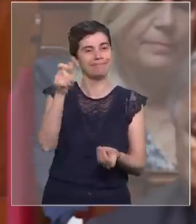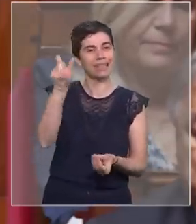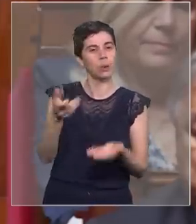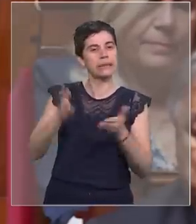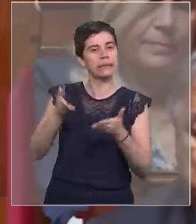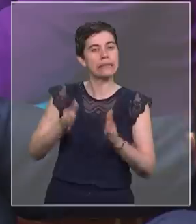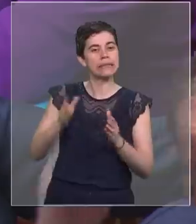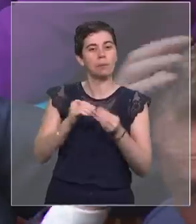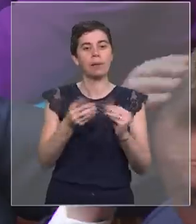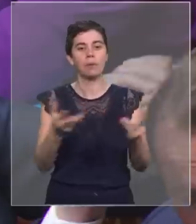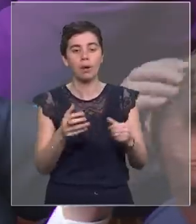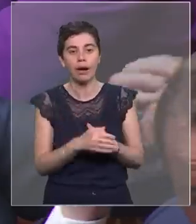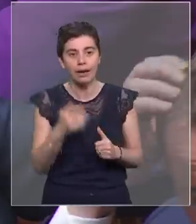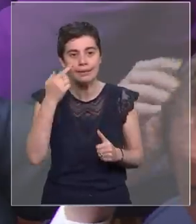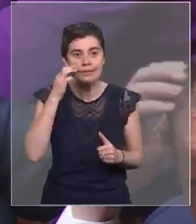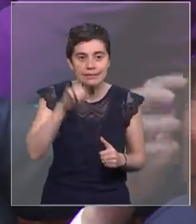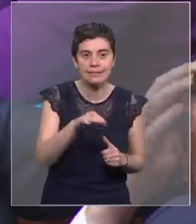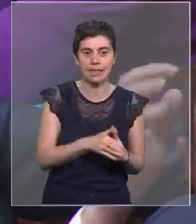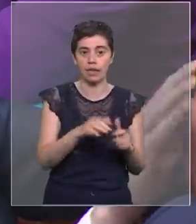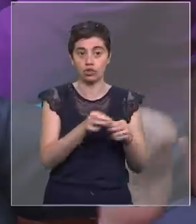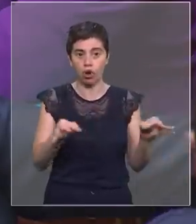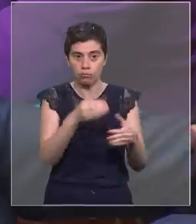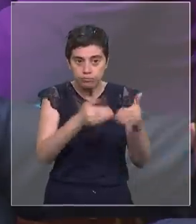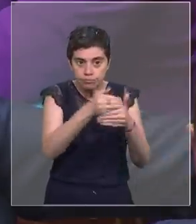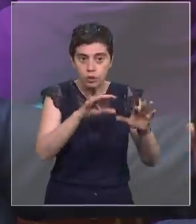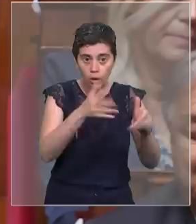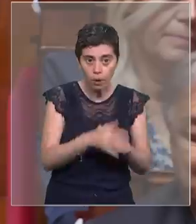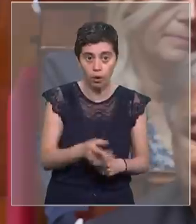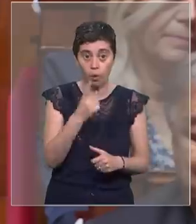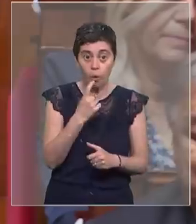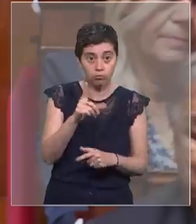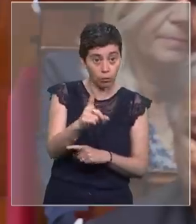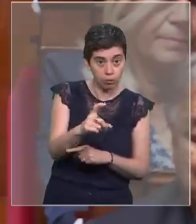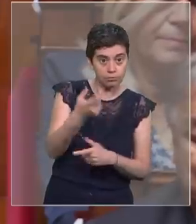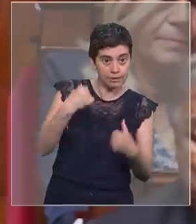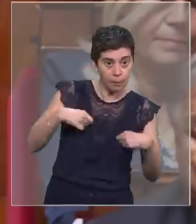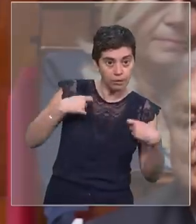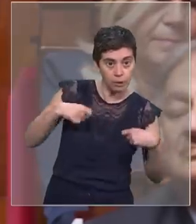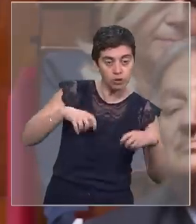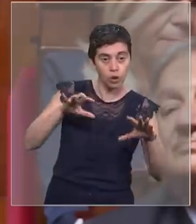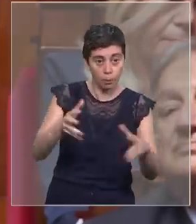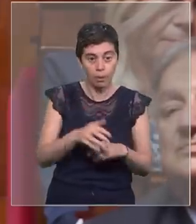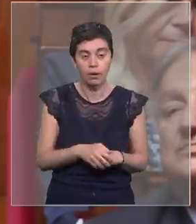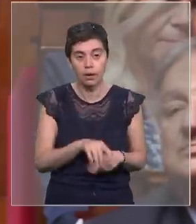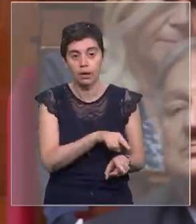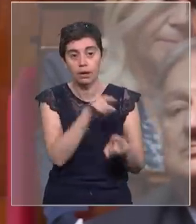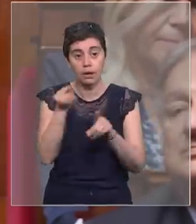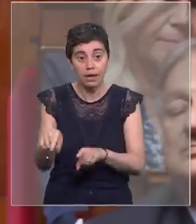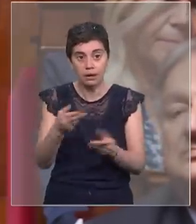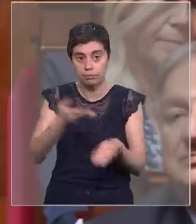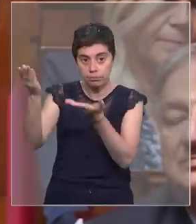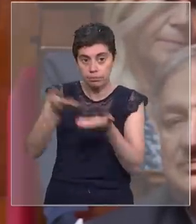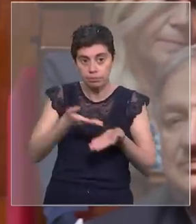moment. Artificialisation des sols, consommation de l'eau, pratiques durables liées à